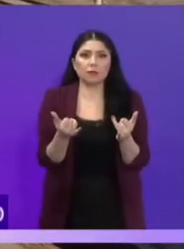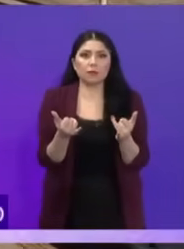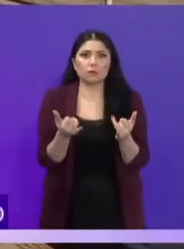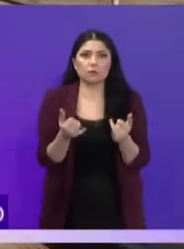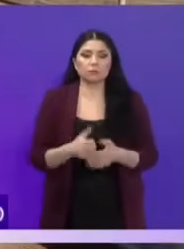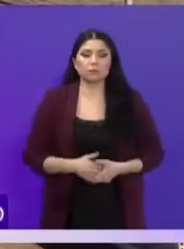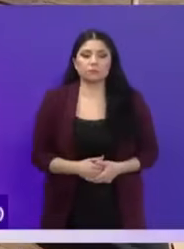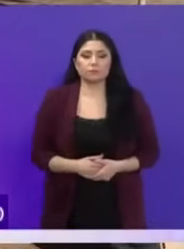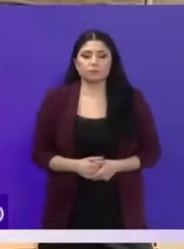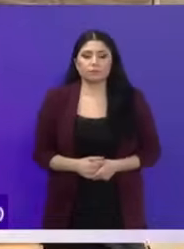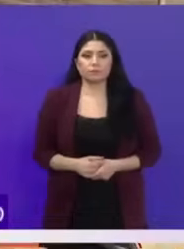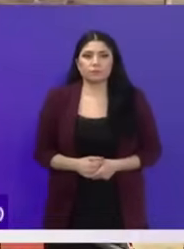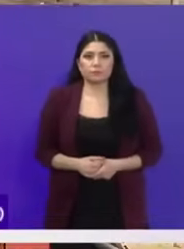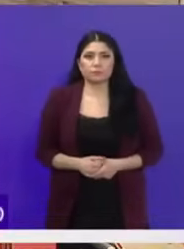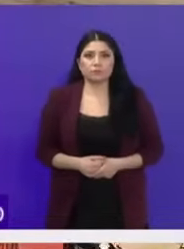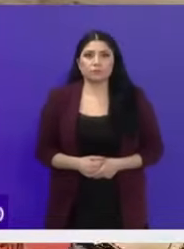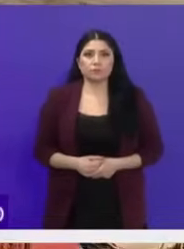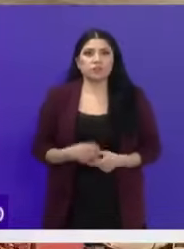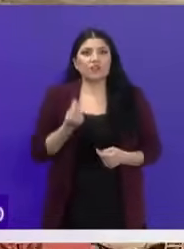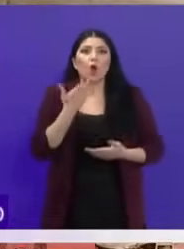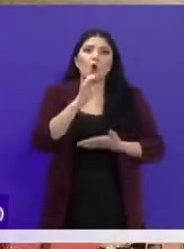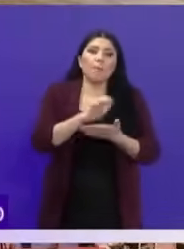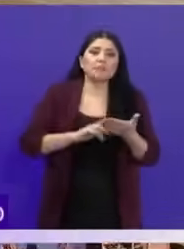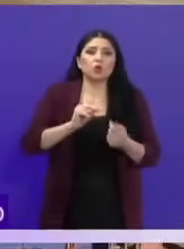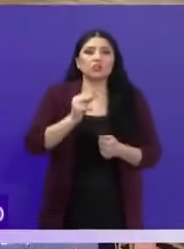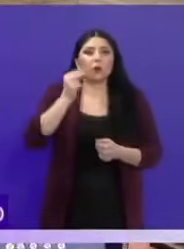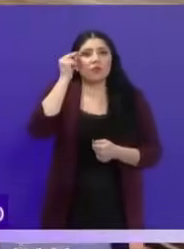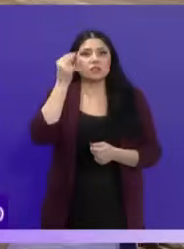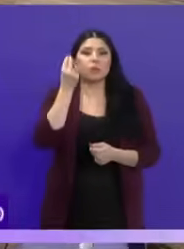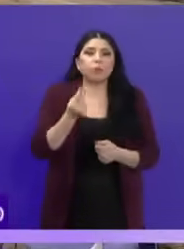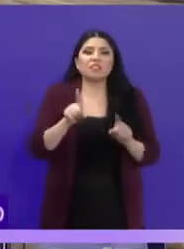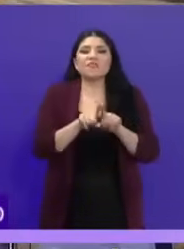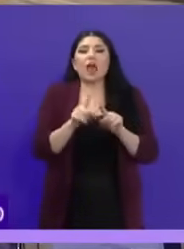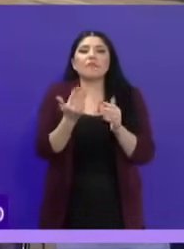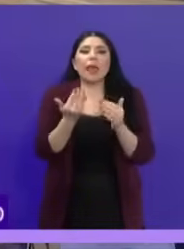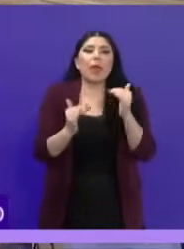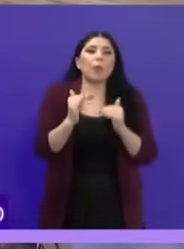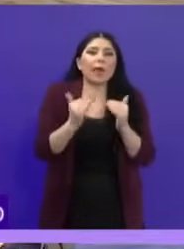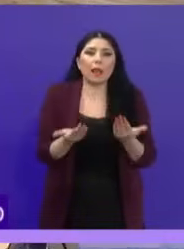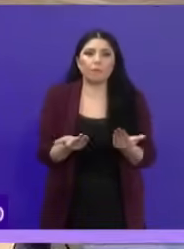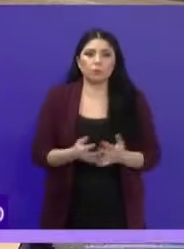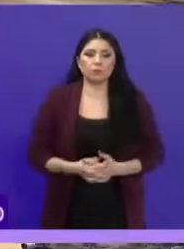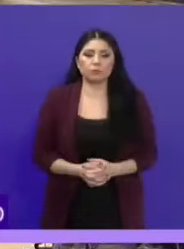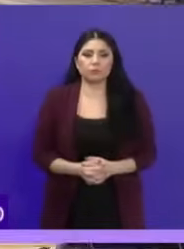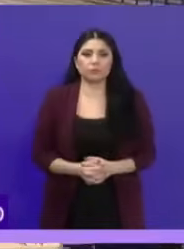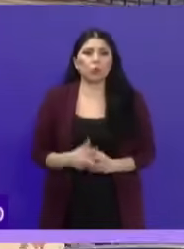cum să spun, o compensare cu măcar o veste bună. Cu cât ar fi mai mari prețurile de